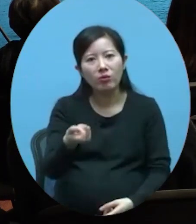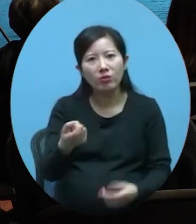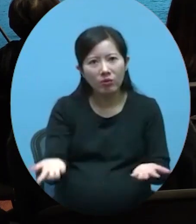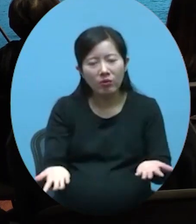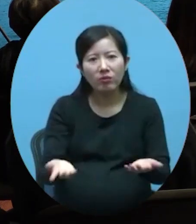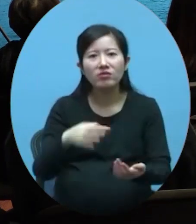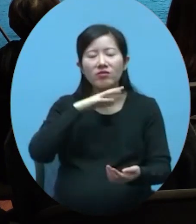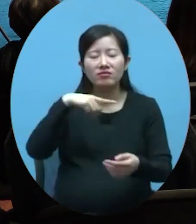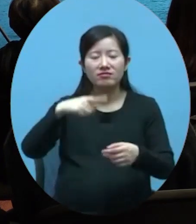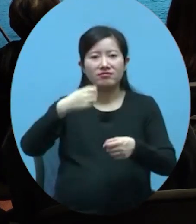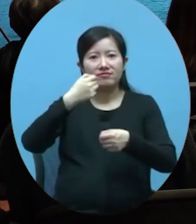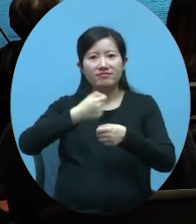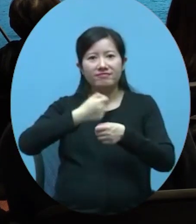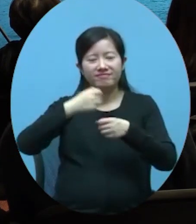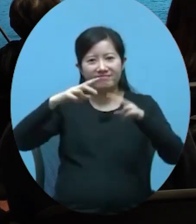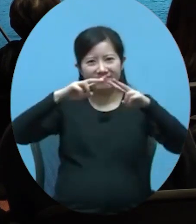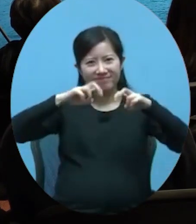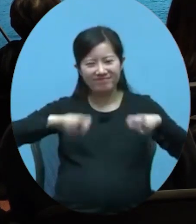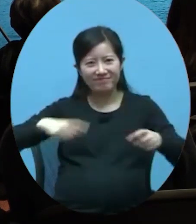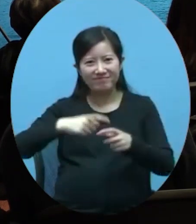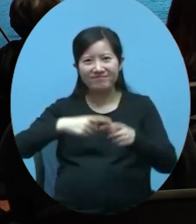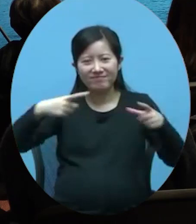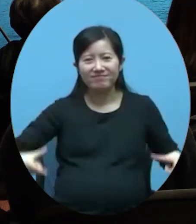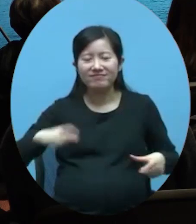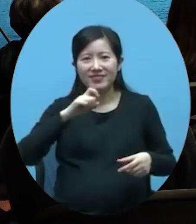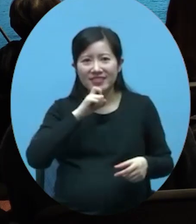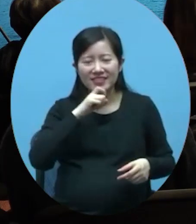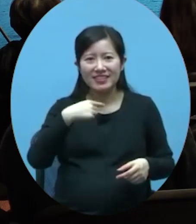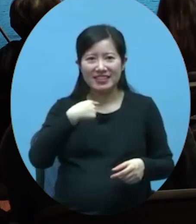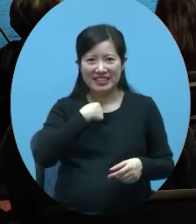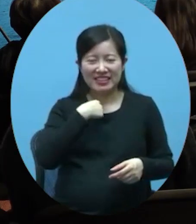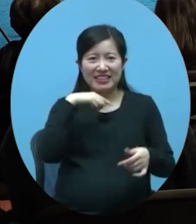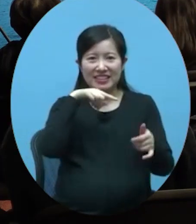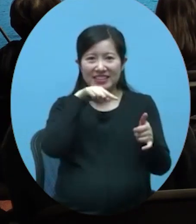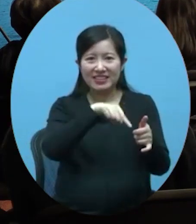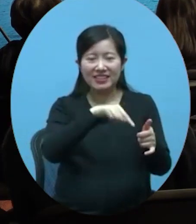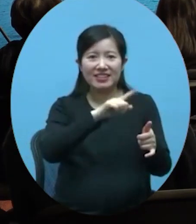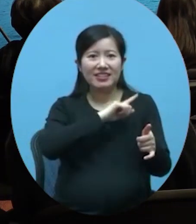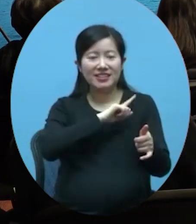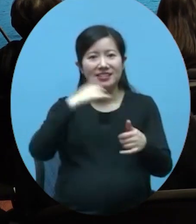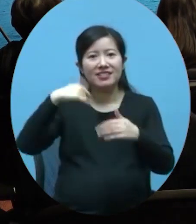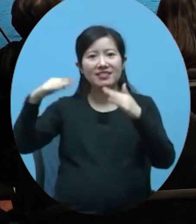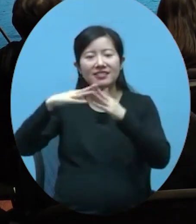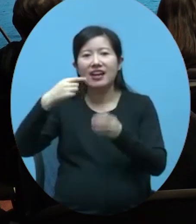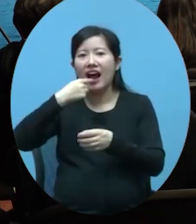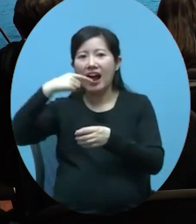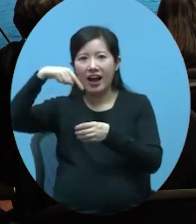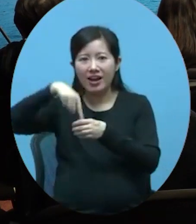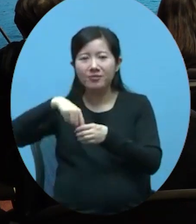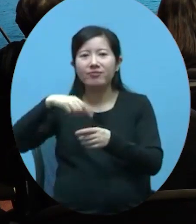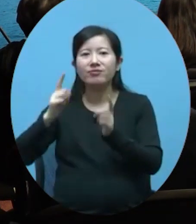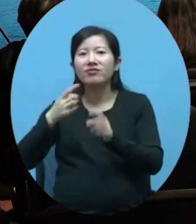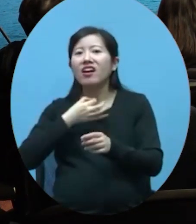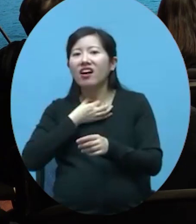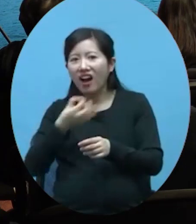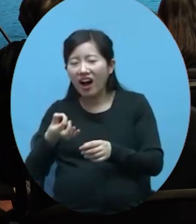擴大了那個檢疫安排就是會要求或者自己拿回家去化驗就是用痰去做